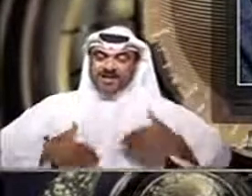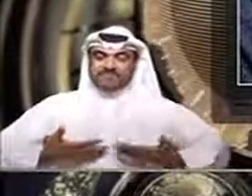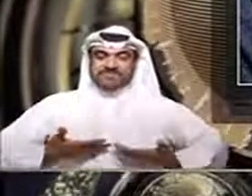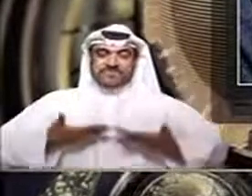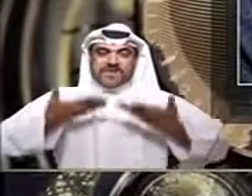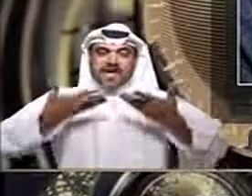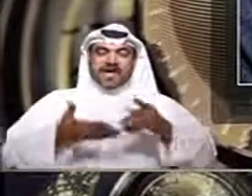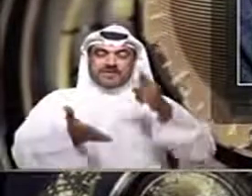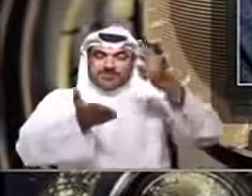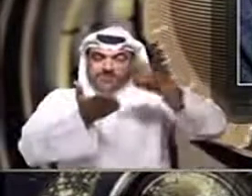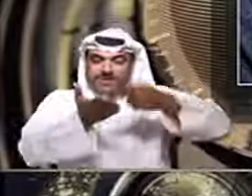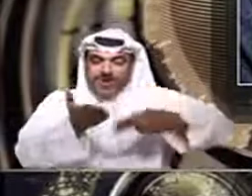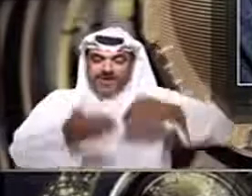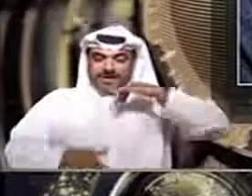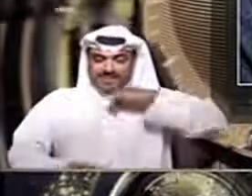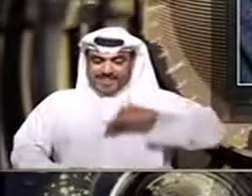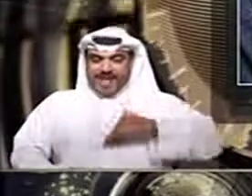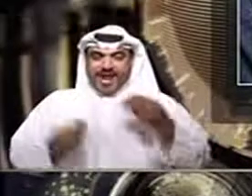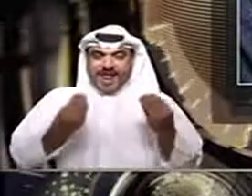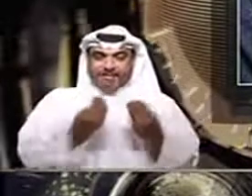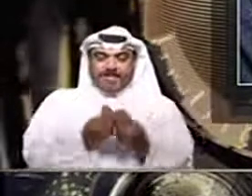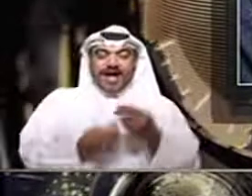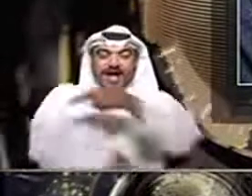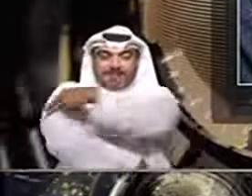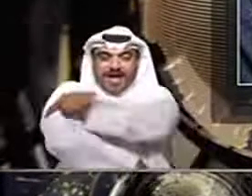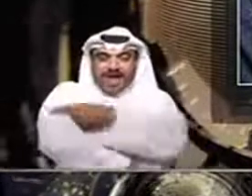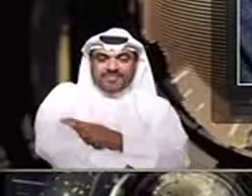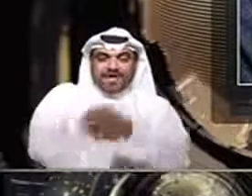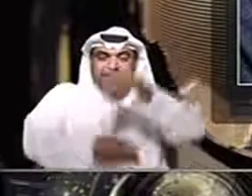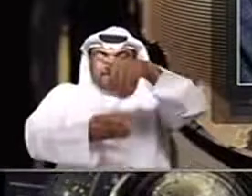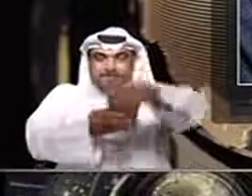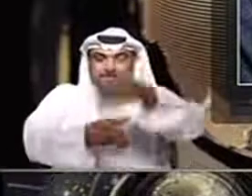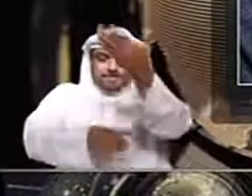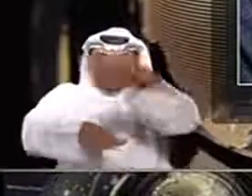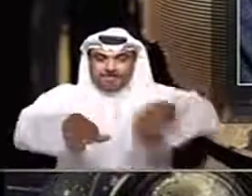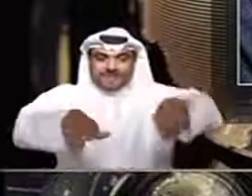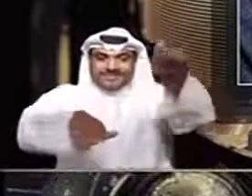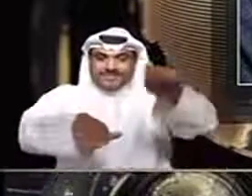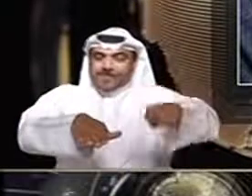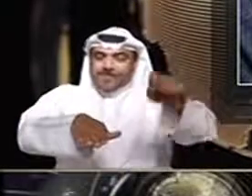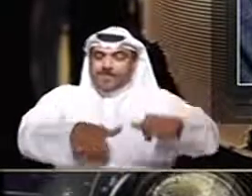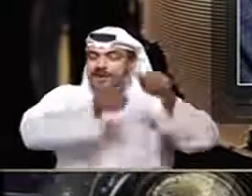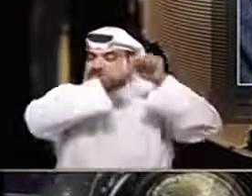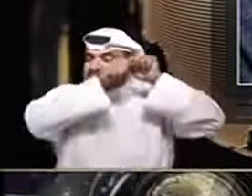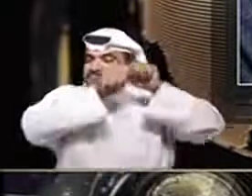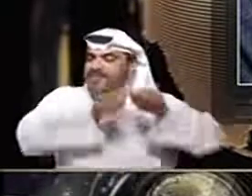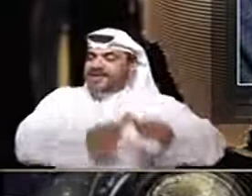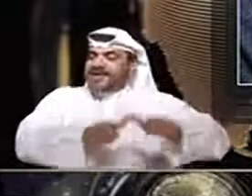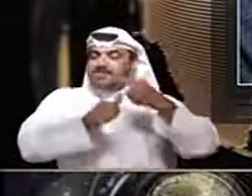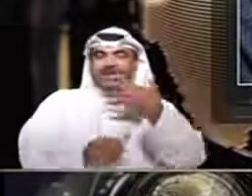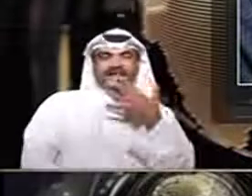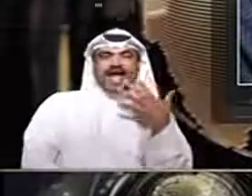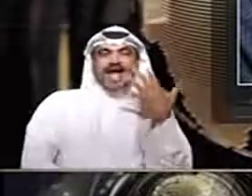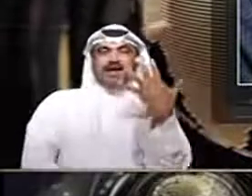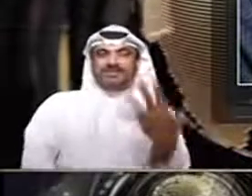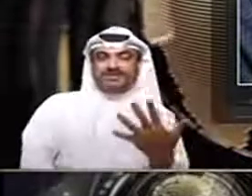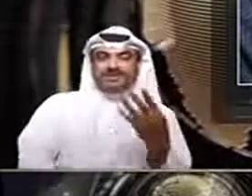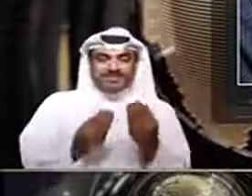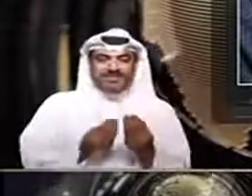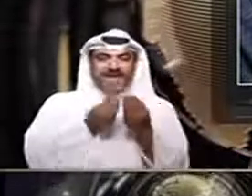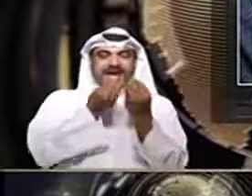قرارة الوجدان. أنا وإخواني أعضاء مجلس الأمة نستقبل الذكرى 5 على منح سموكم حفظكم الله ورعاكم